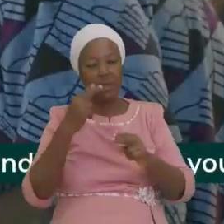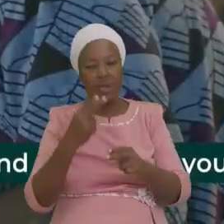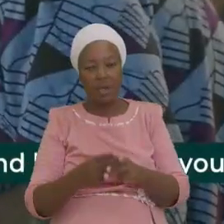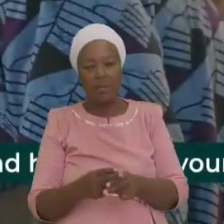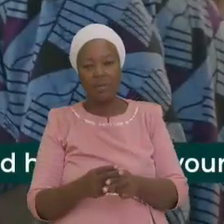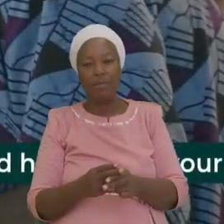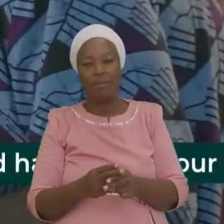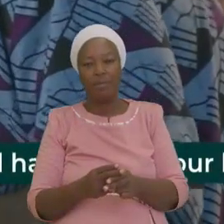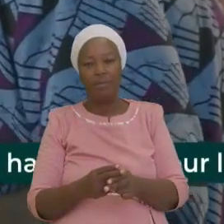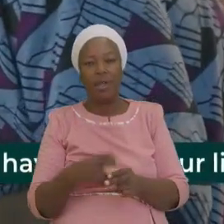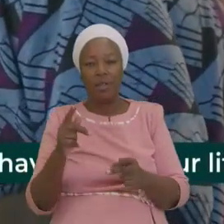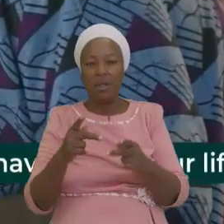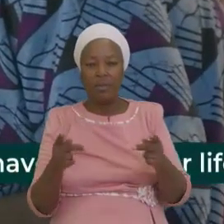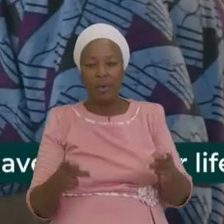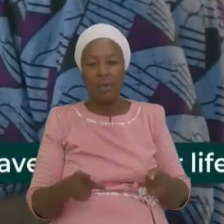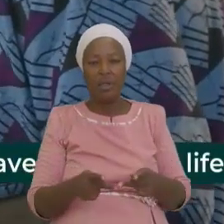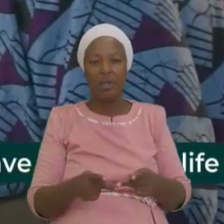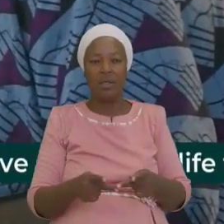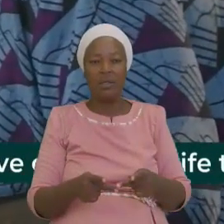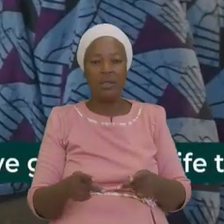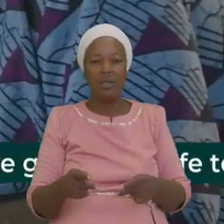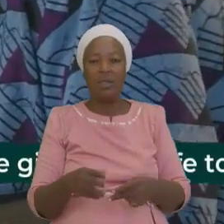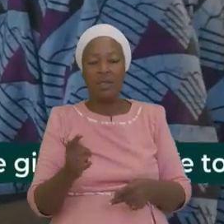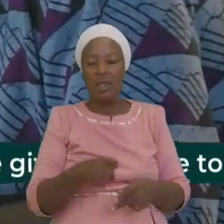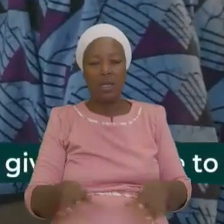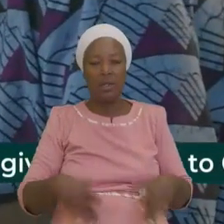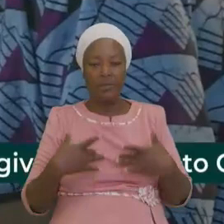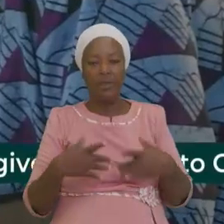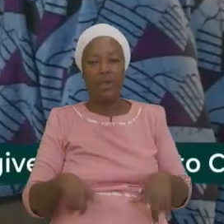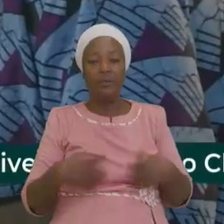the place, their phone numbers.